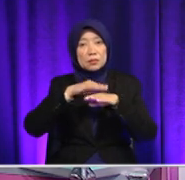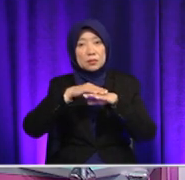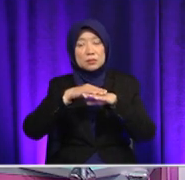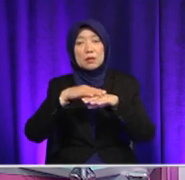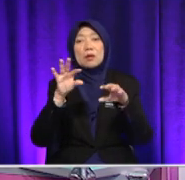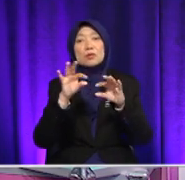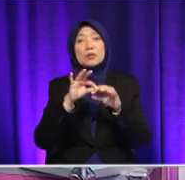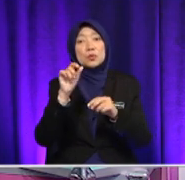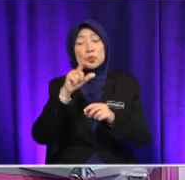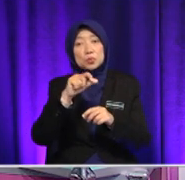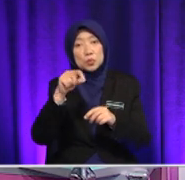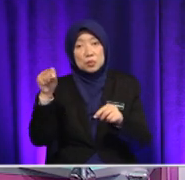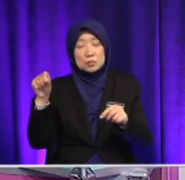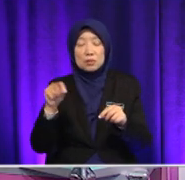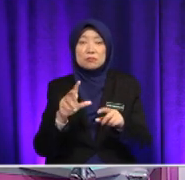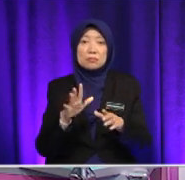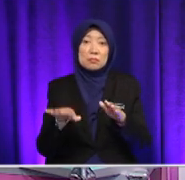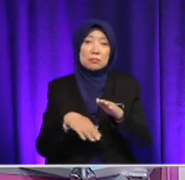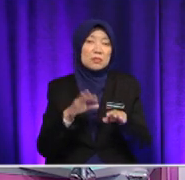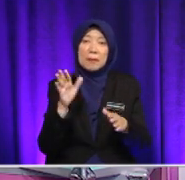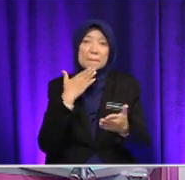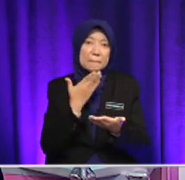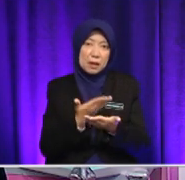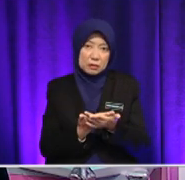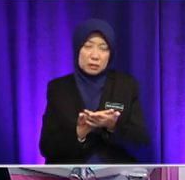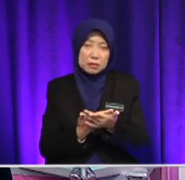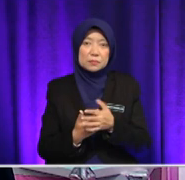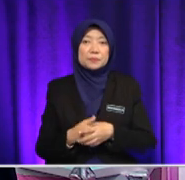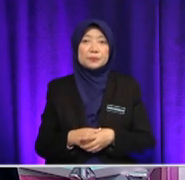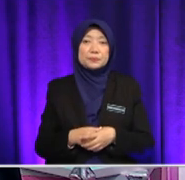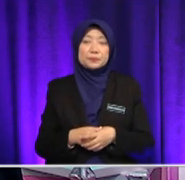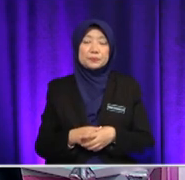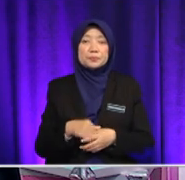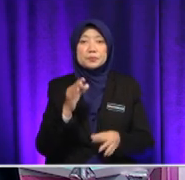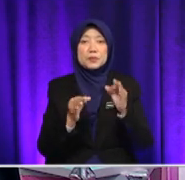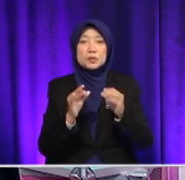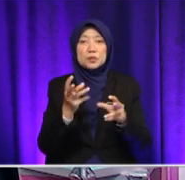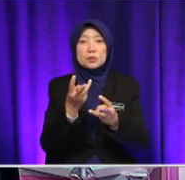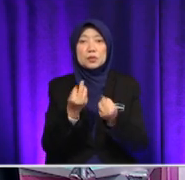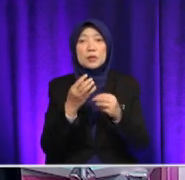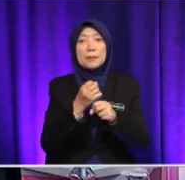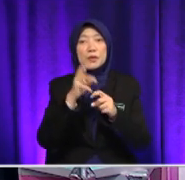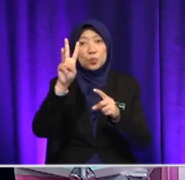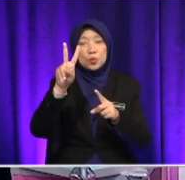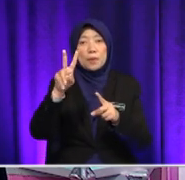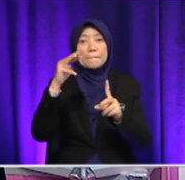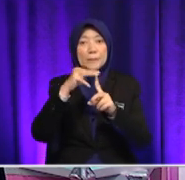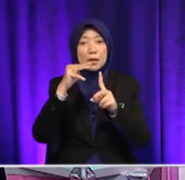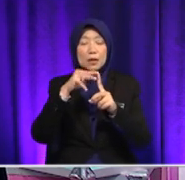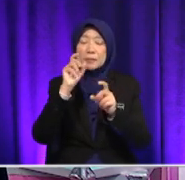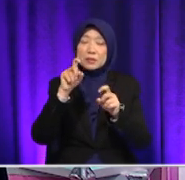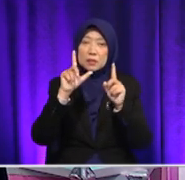tak akan jadi letak yang baik dekat sini kalau kita tidak dapatkan dua maka misteri yang ada